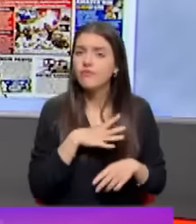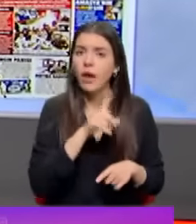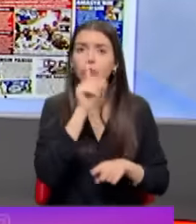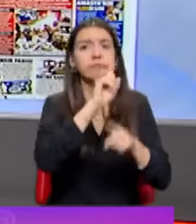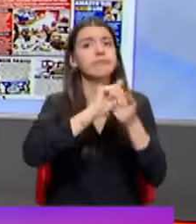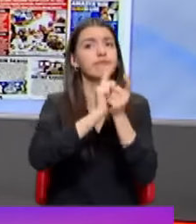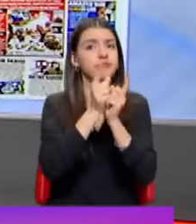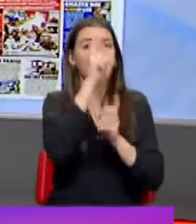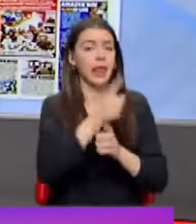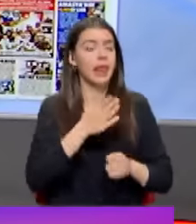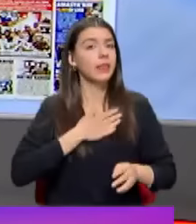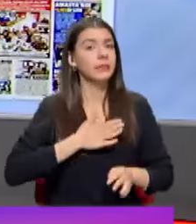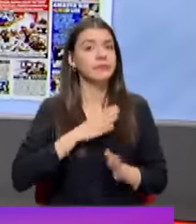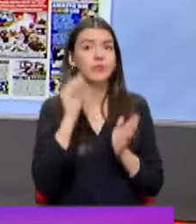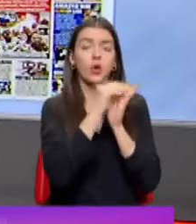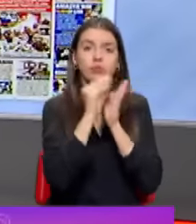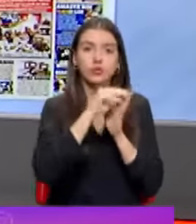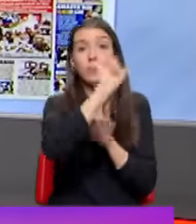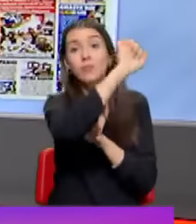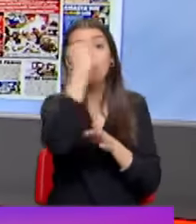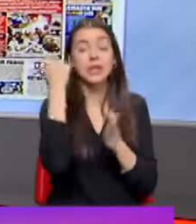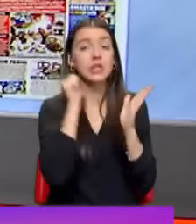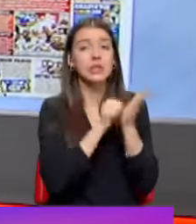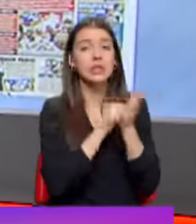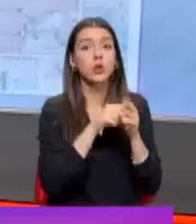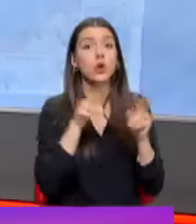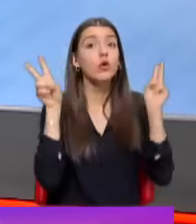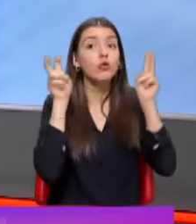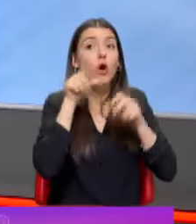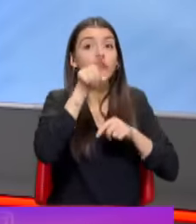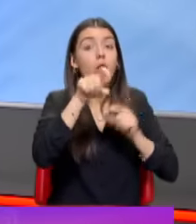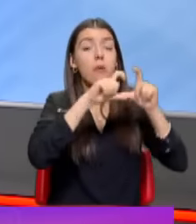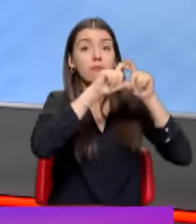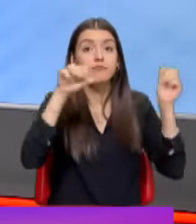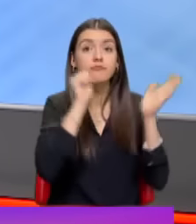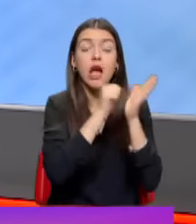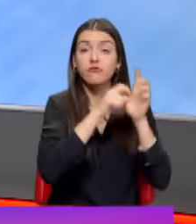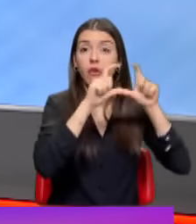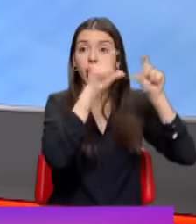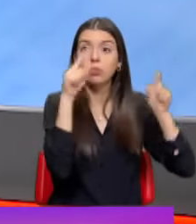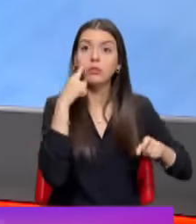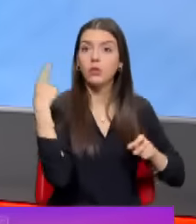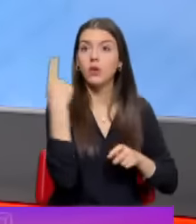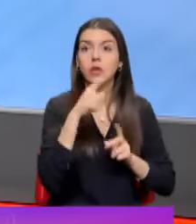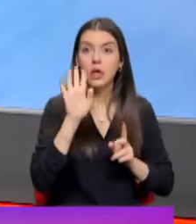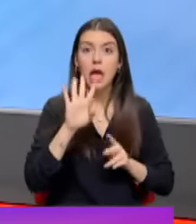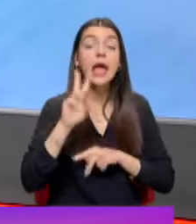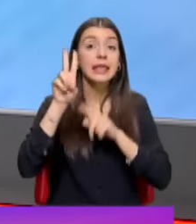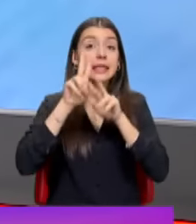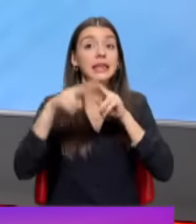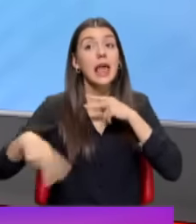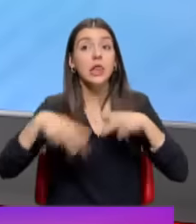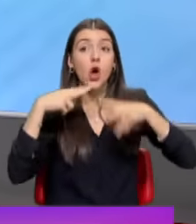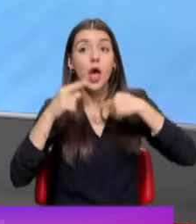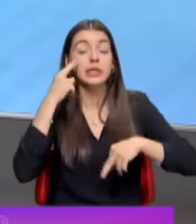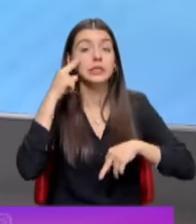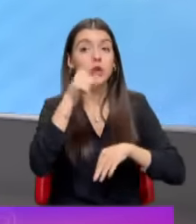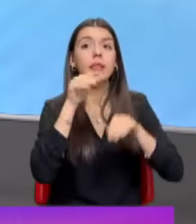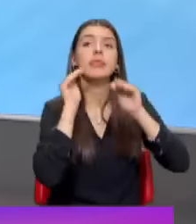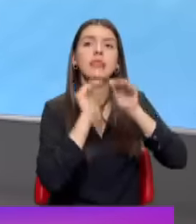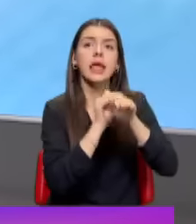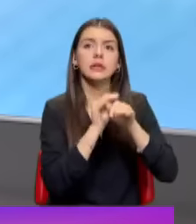vermiş. Pencere gazetesi konuyu manşetten ele alanlardan ama özellikle kent lokantası meselesiyle